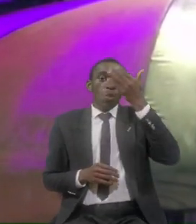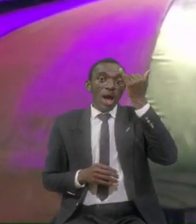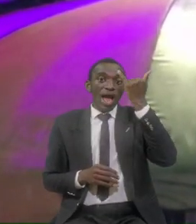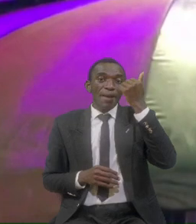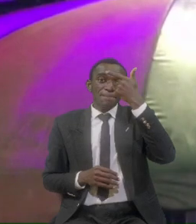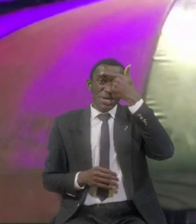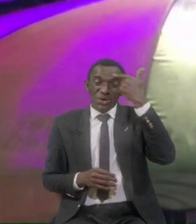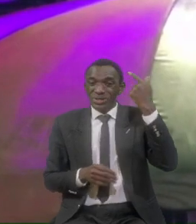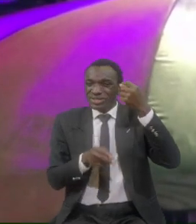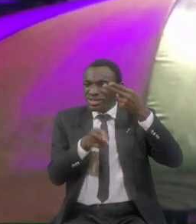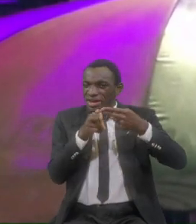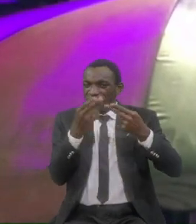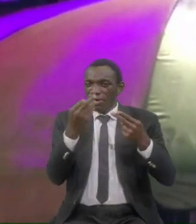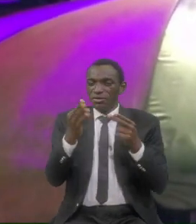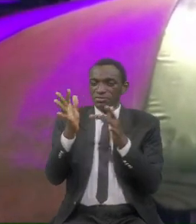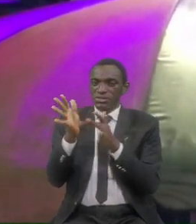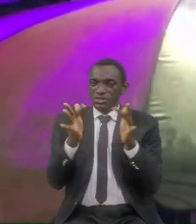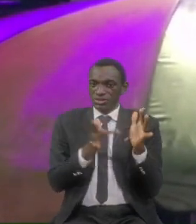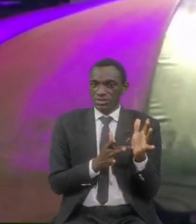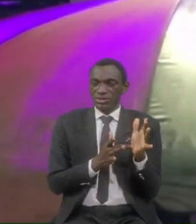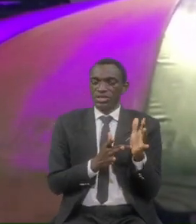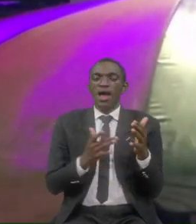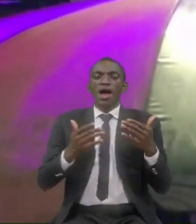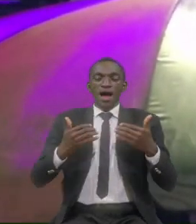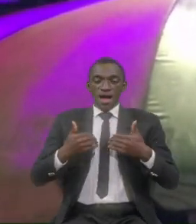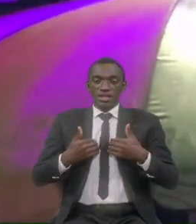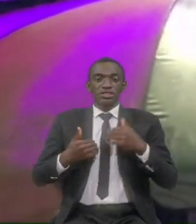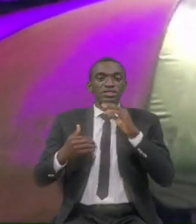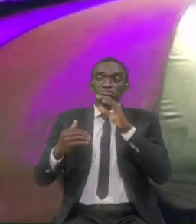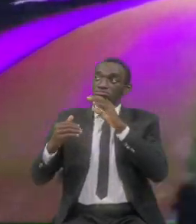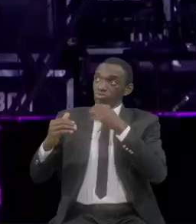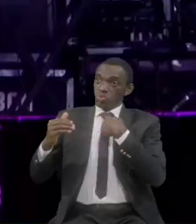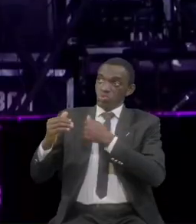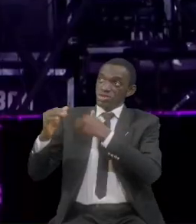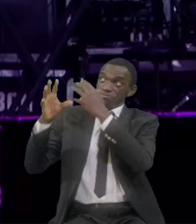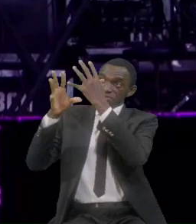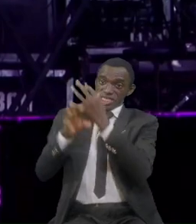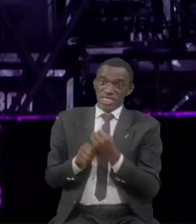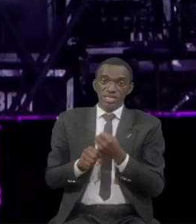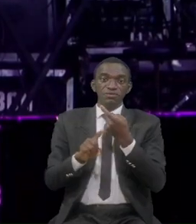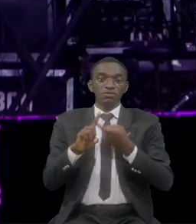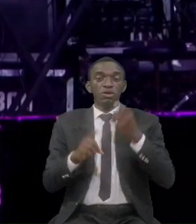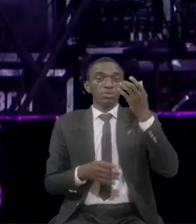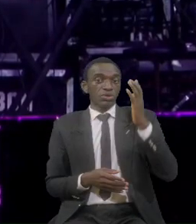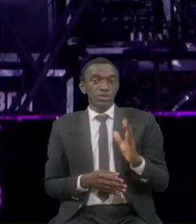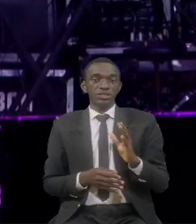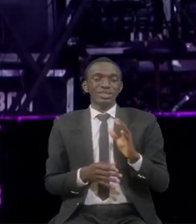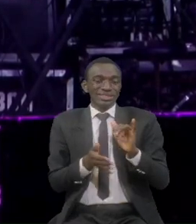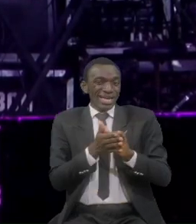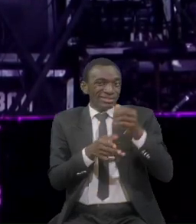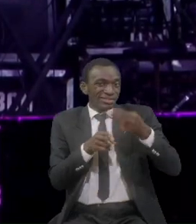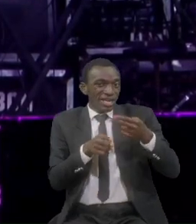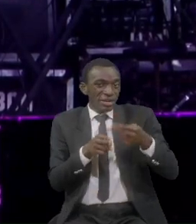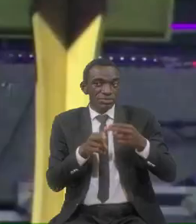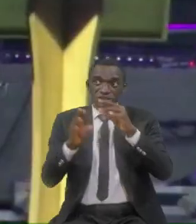Jesus. Tungod ang pangalan ni Jesus. Has been given to us. Nga gihatag kanato. So we can have unlimited